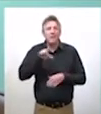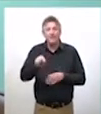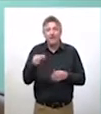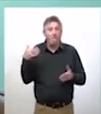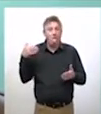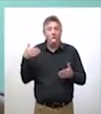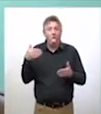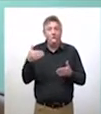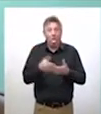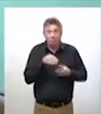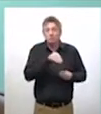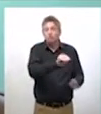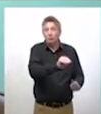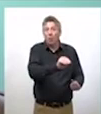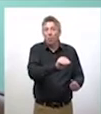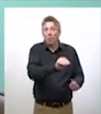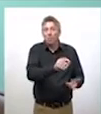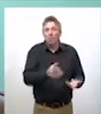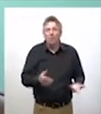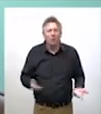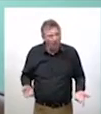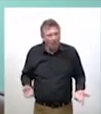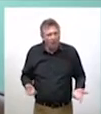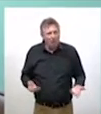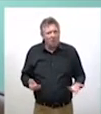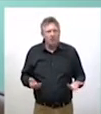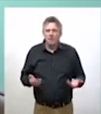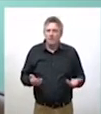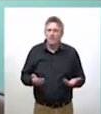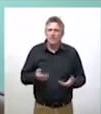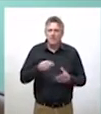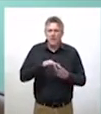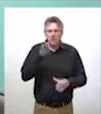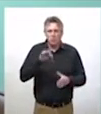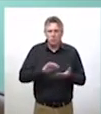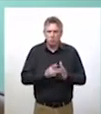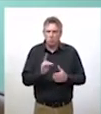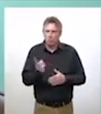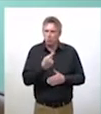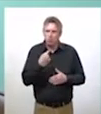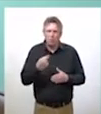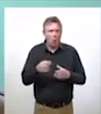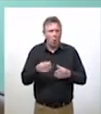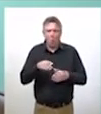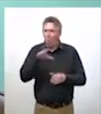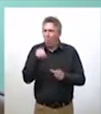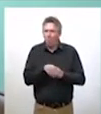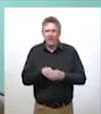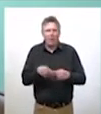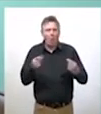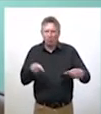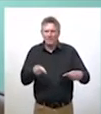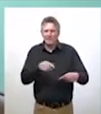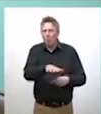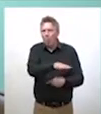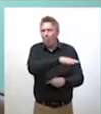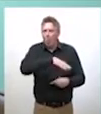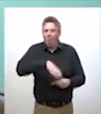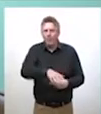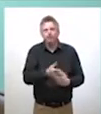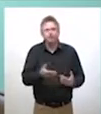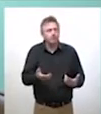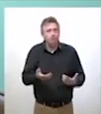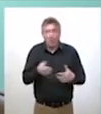dire que là encore, l'ensemble des élus, y compris d'opposition qui siégeaient, n'avaient aucun moyen, alors